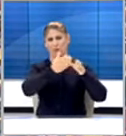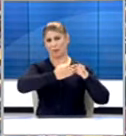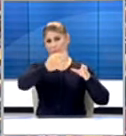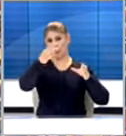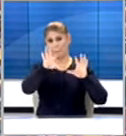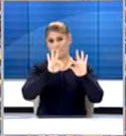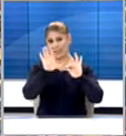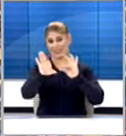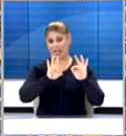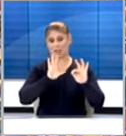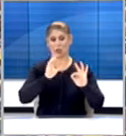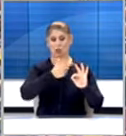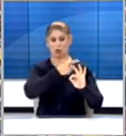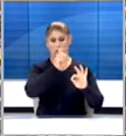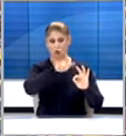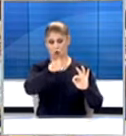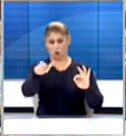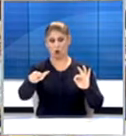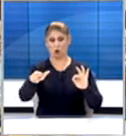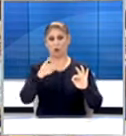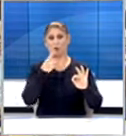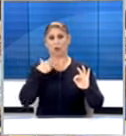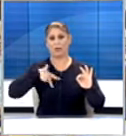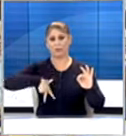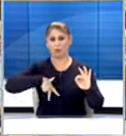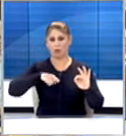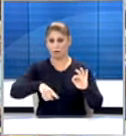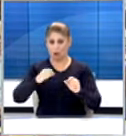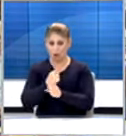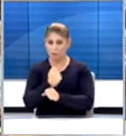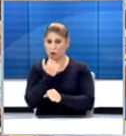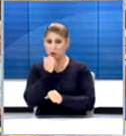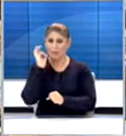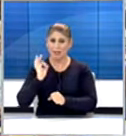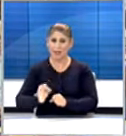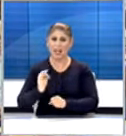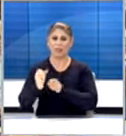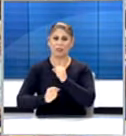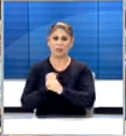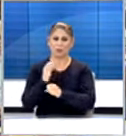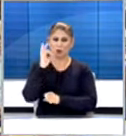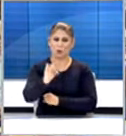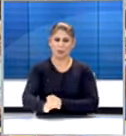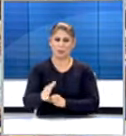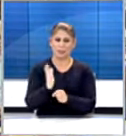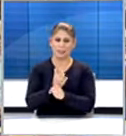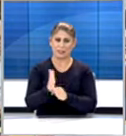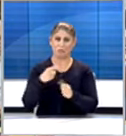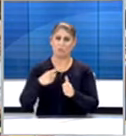προστασίας, η αιμονή στο λάθος οδηγεί κάθε χρόνο σε καταστροφές που αφορούν φυσικό κεφάλαιο και